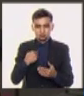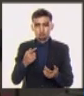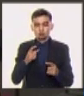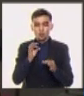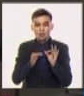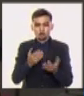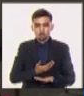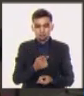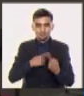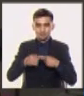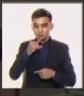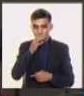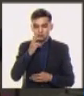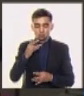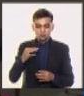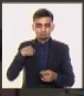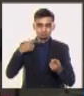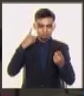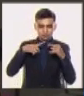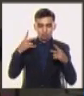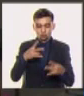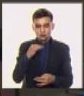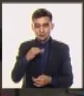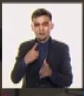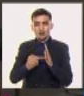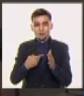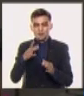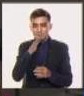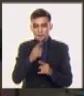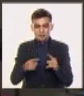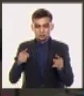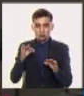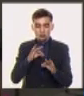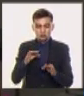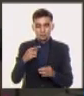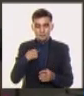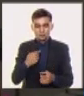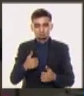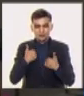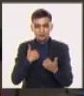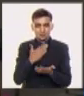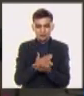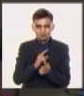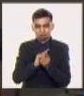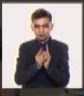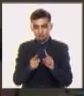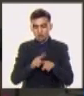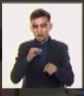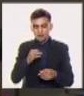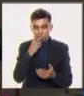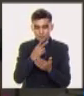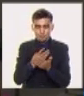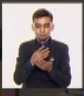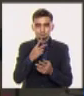быть исключительно изобретательными чтобы соответствовать требованиям времени мы всеми силами стараемся вот пример но это